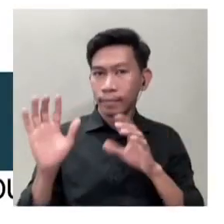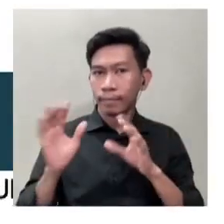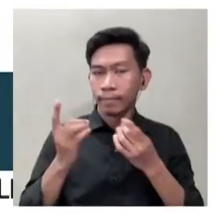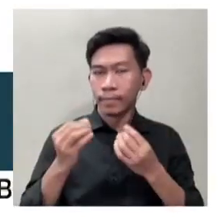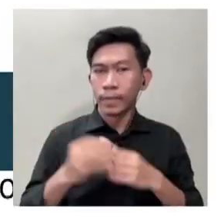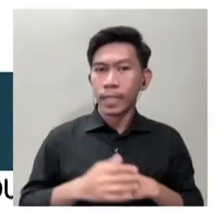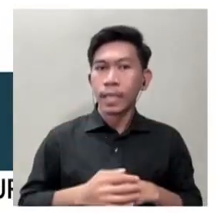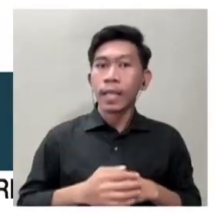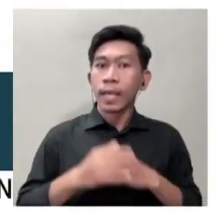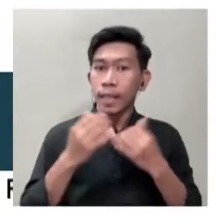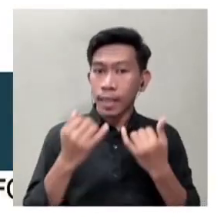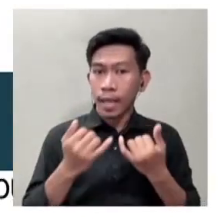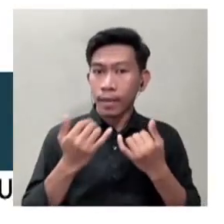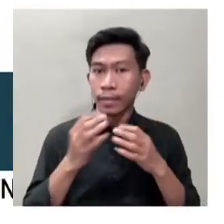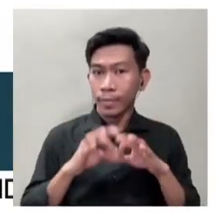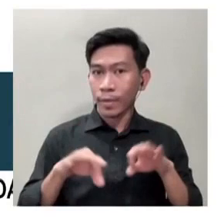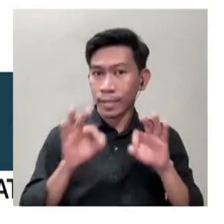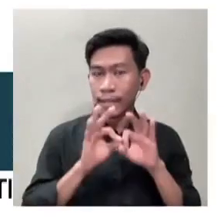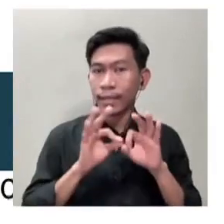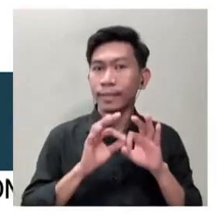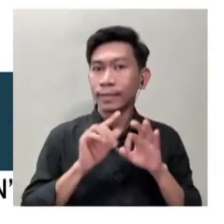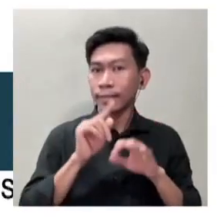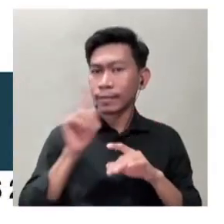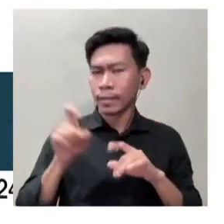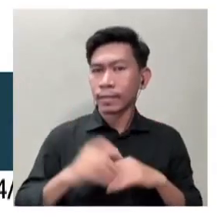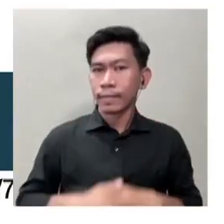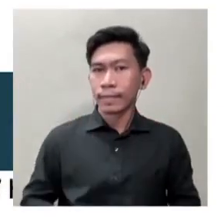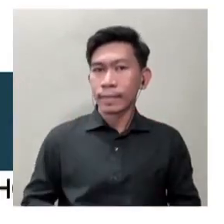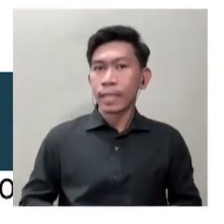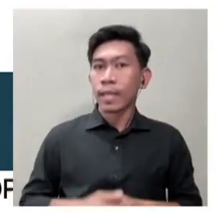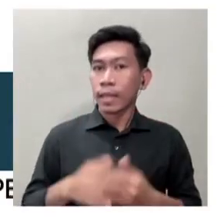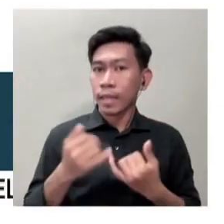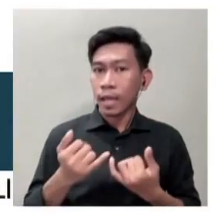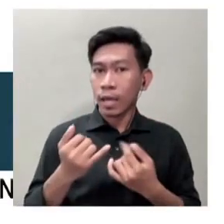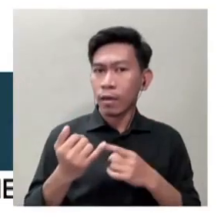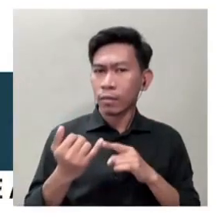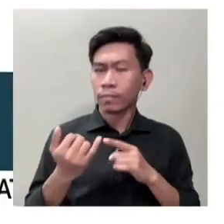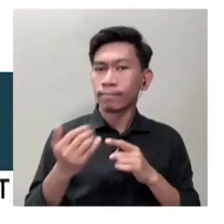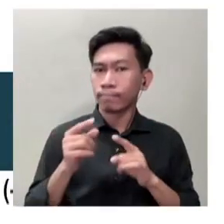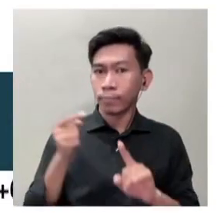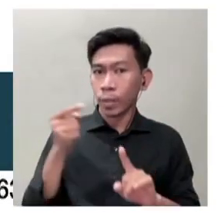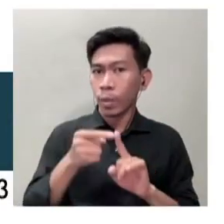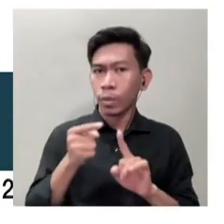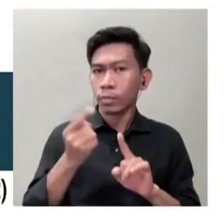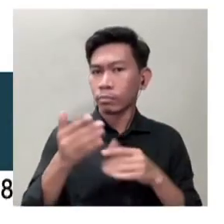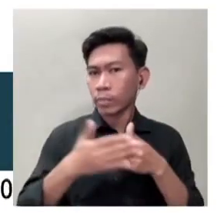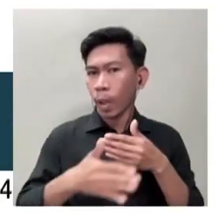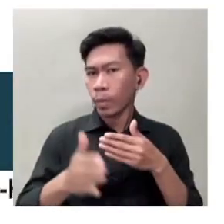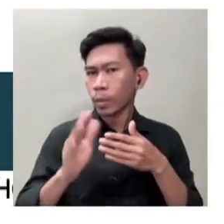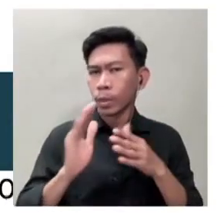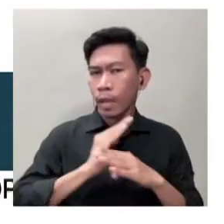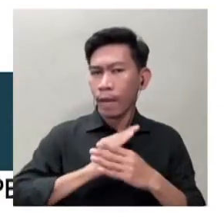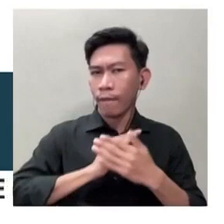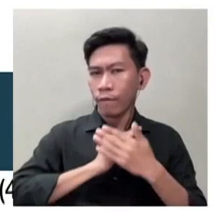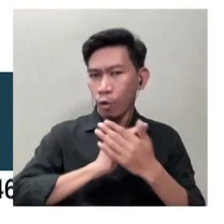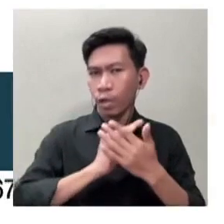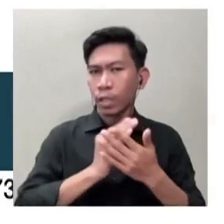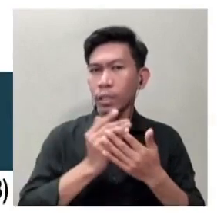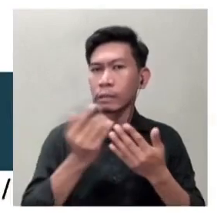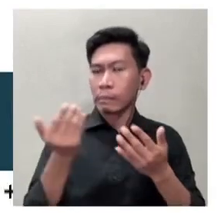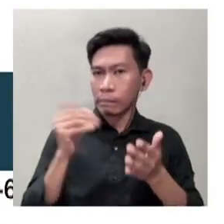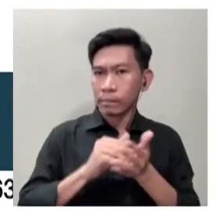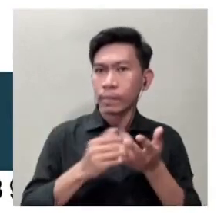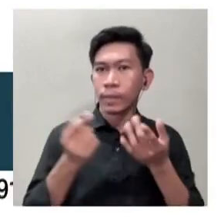important question. Ang gusto naman po natin talaga ay hindi na maulit yung ganitong klaseng sitwasyon. Hindi po ba?